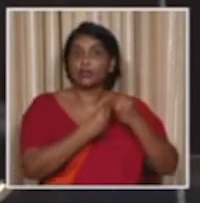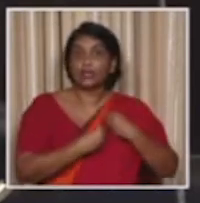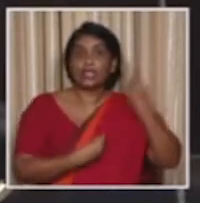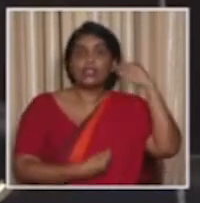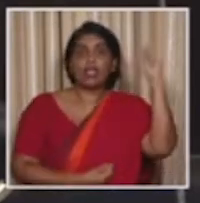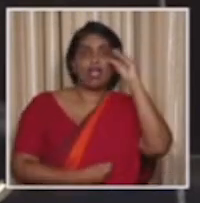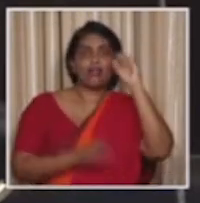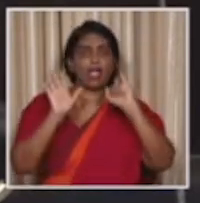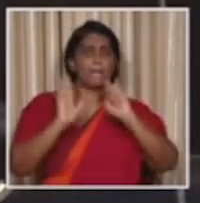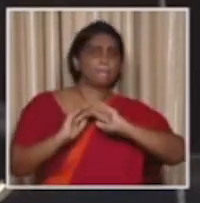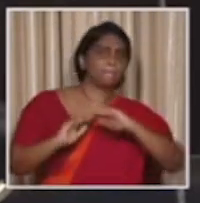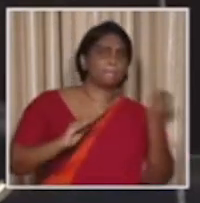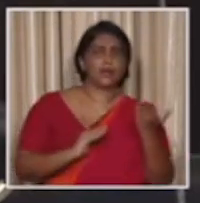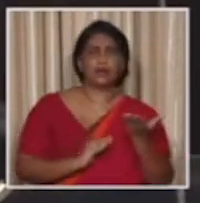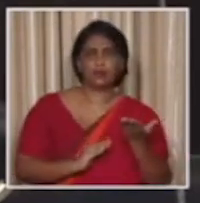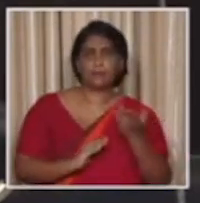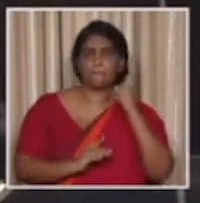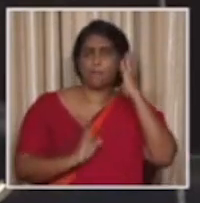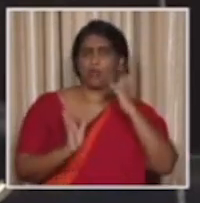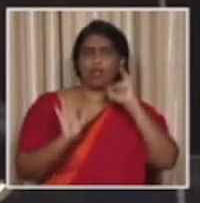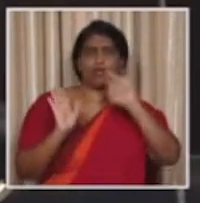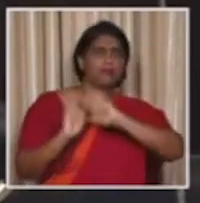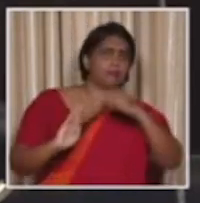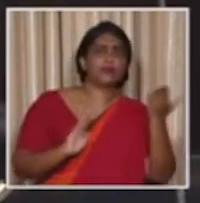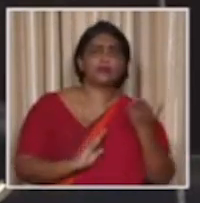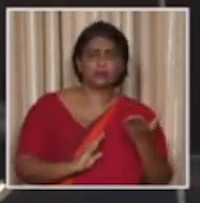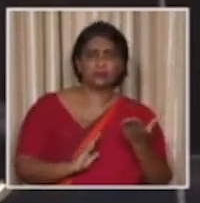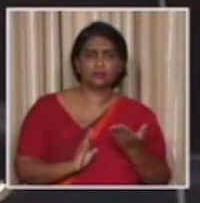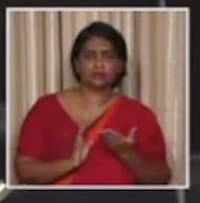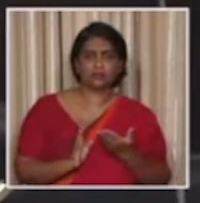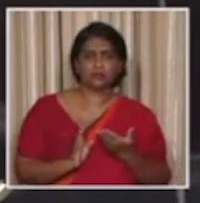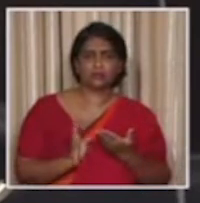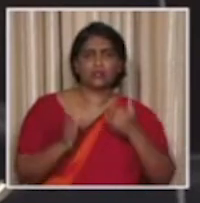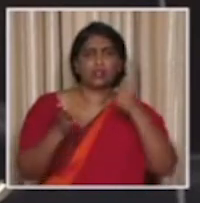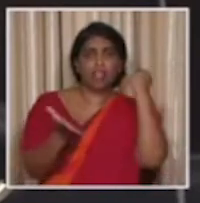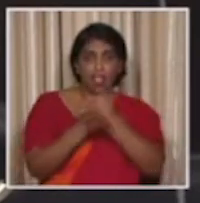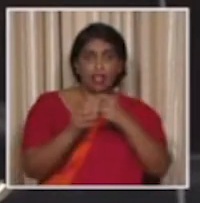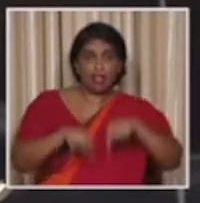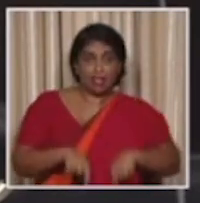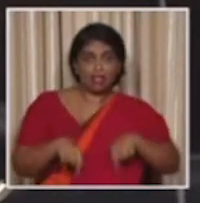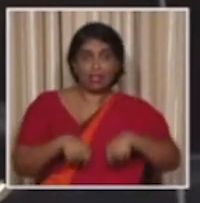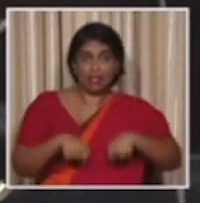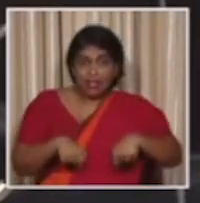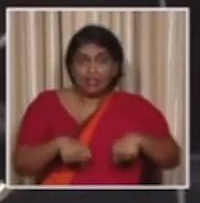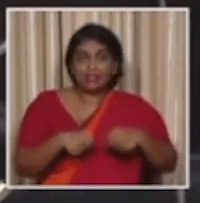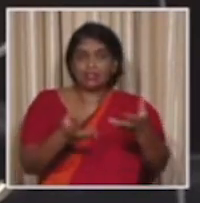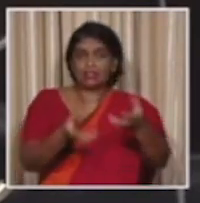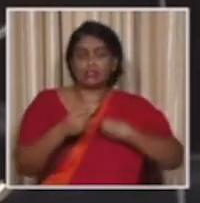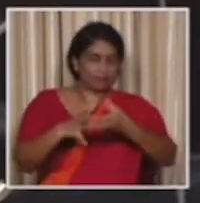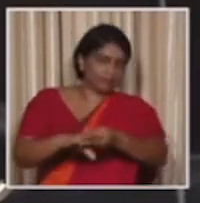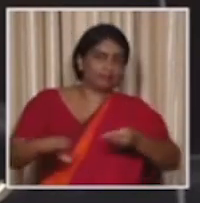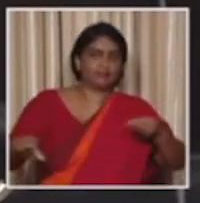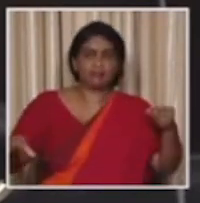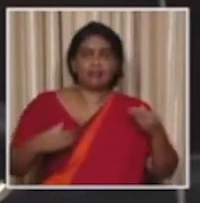ඊයේ හැන්දෑවේ 6:30 වෙලා දැන් මම මේ තියෙන මේ එන්විලොප් එකේ දැන් තමයි මේ ගත්තේ ඩොකියුමන්ට්ස්